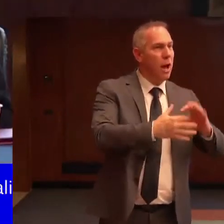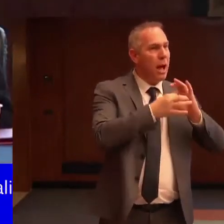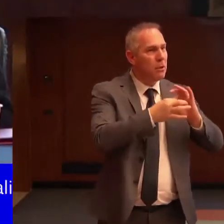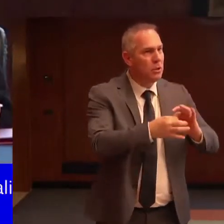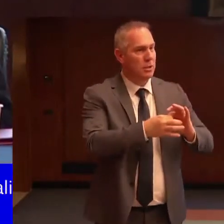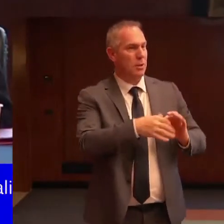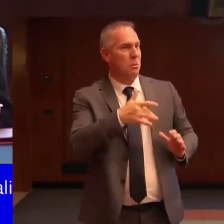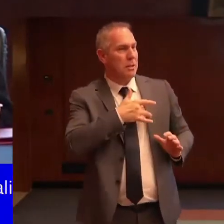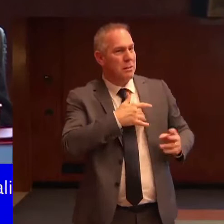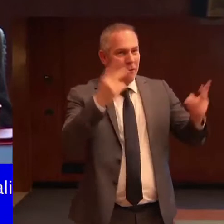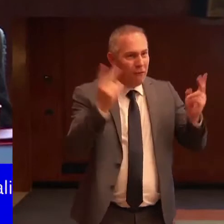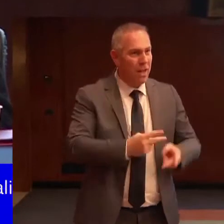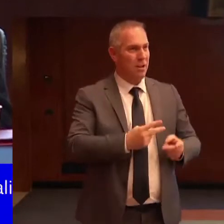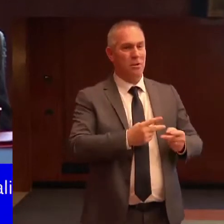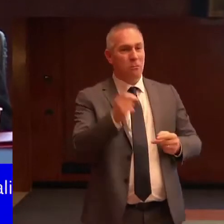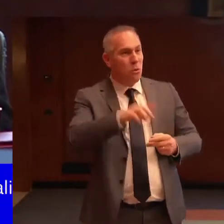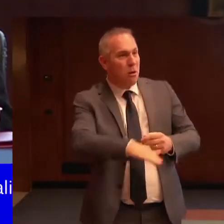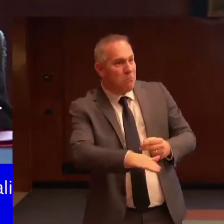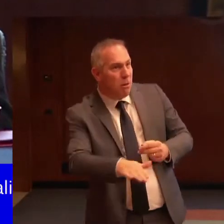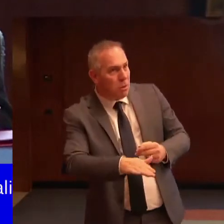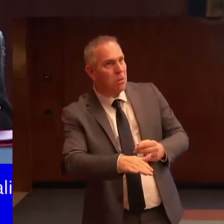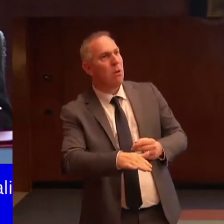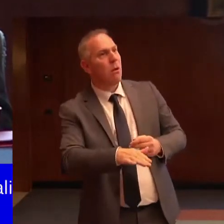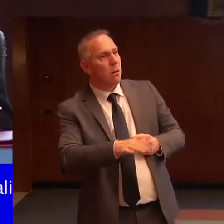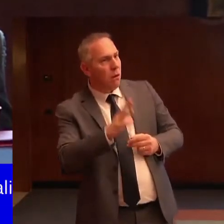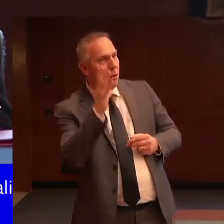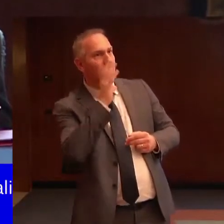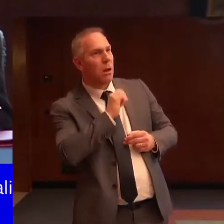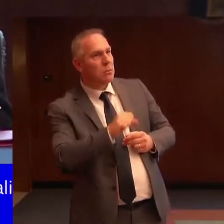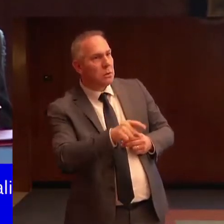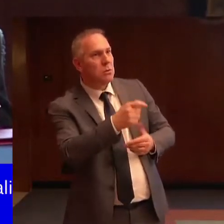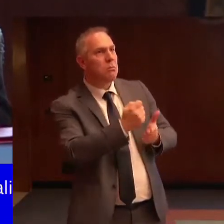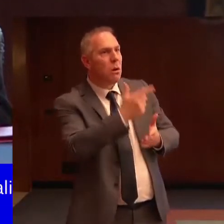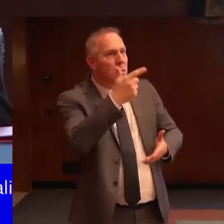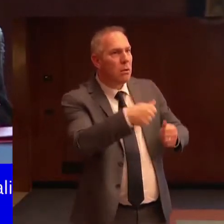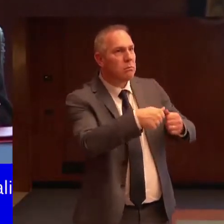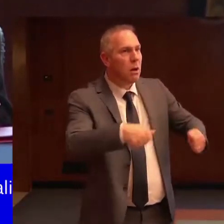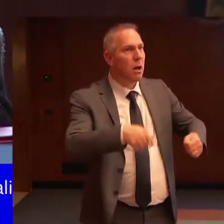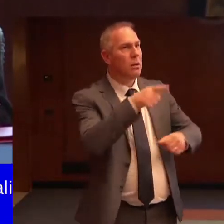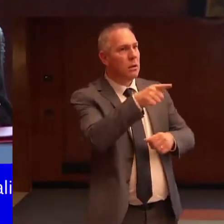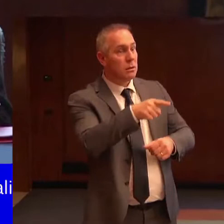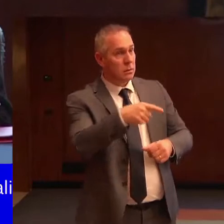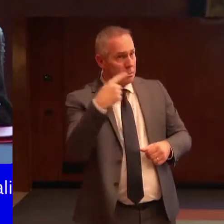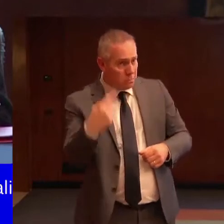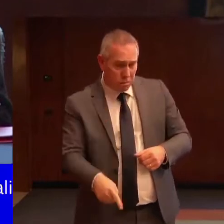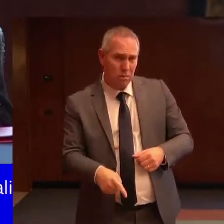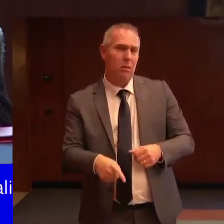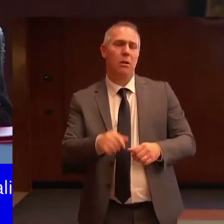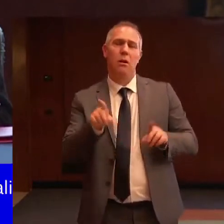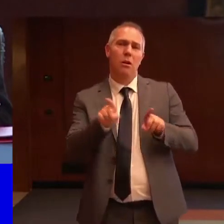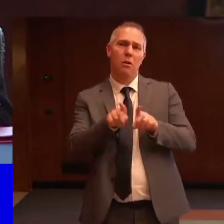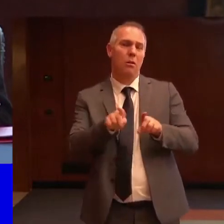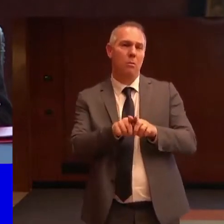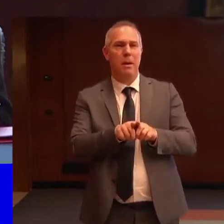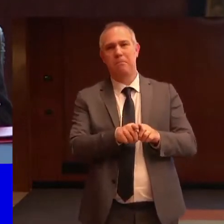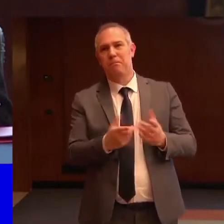dei sentimenti veri che persino un bambino intuisce come fondamentali e dovrebbe essere il succo della vita per tutti. Troppo spesso